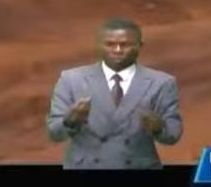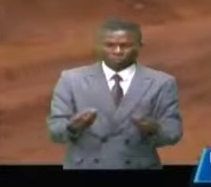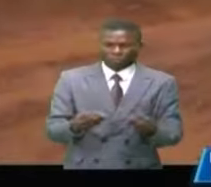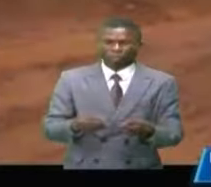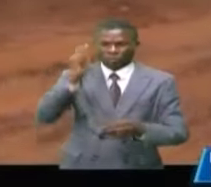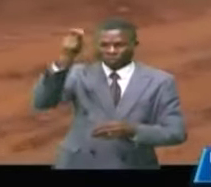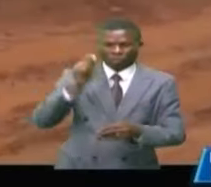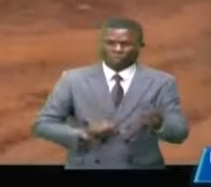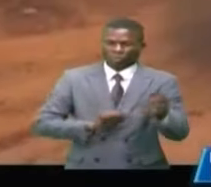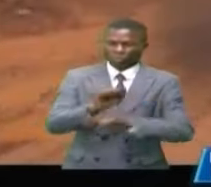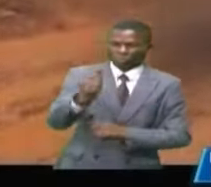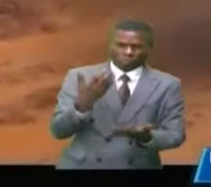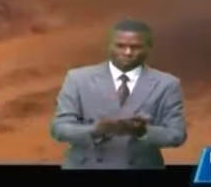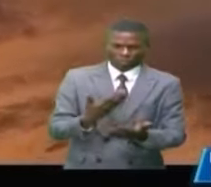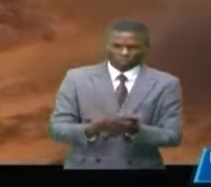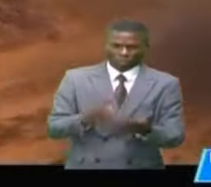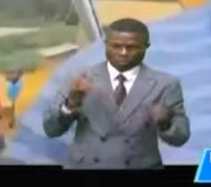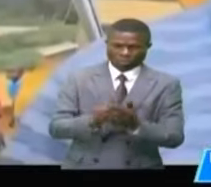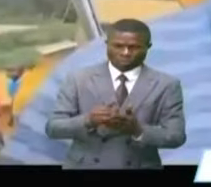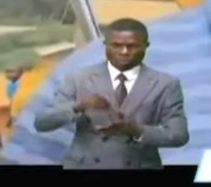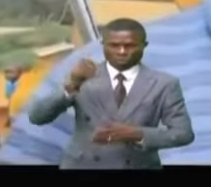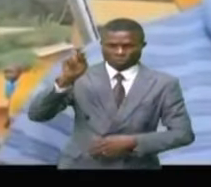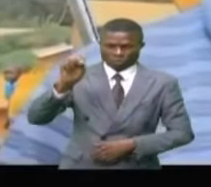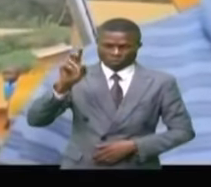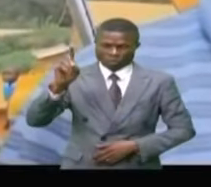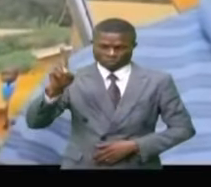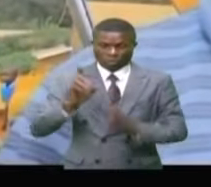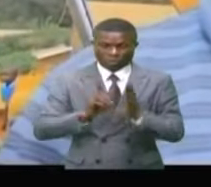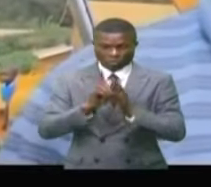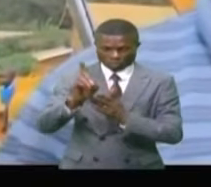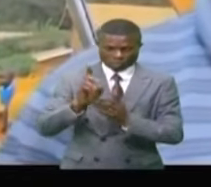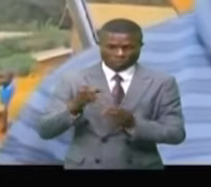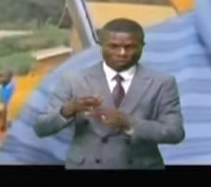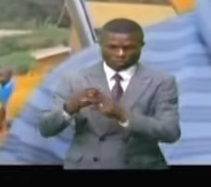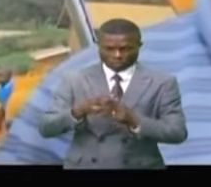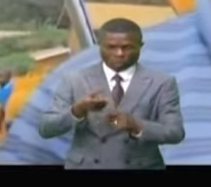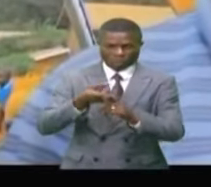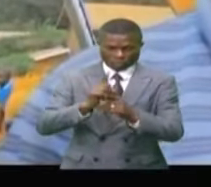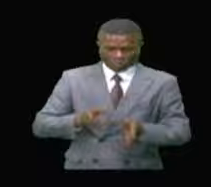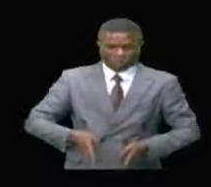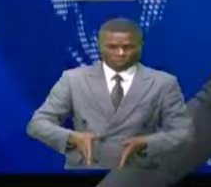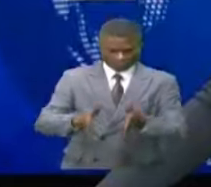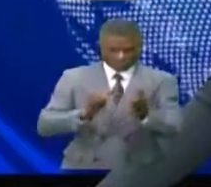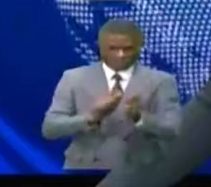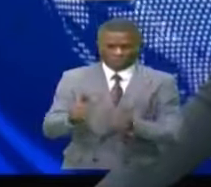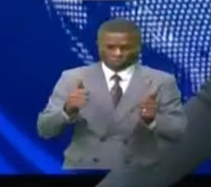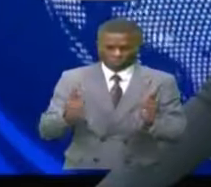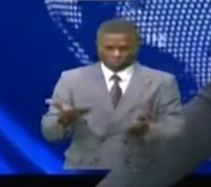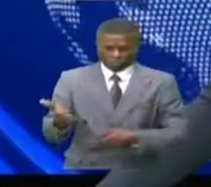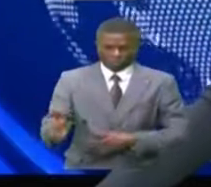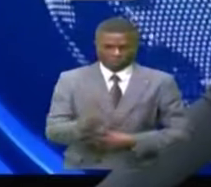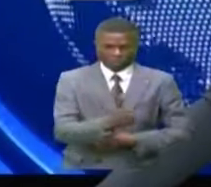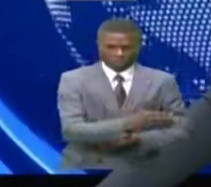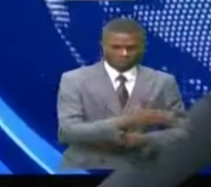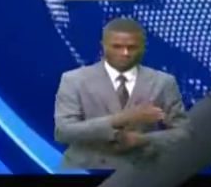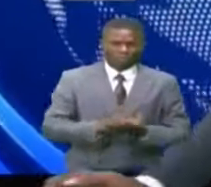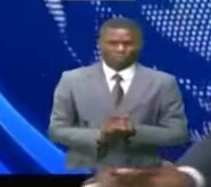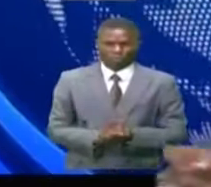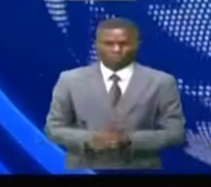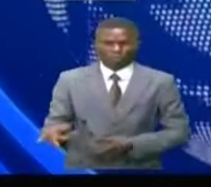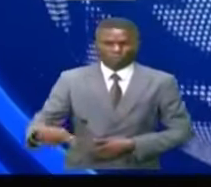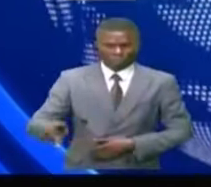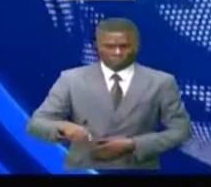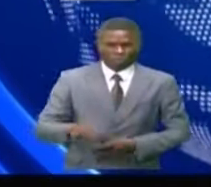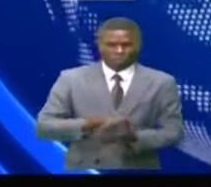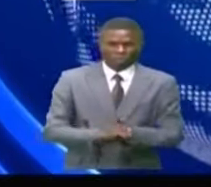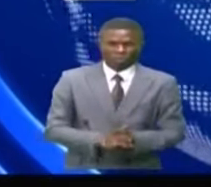de FRDC contre les forces négatives, car le développement et la sécurité riment ensemble. Restons toujours dans ces coins de